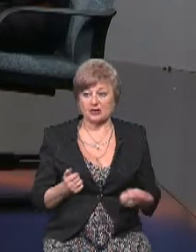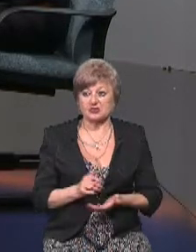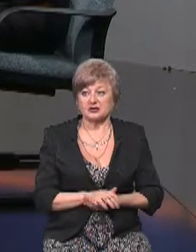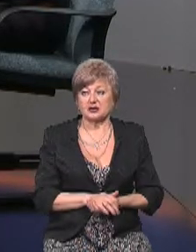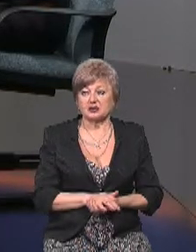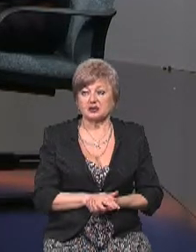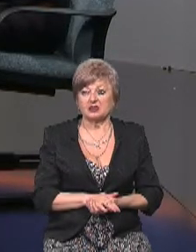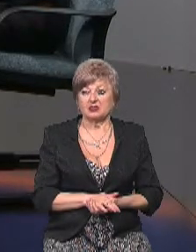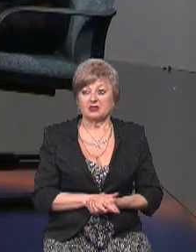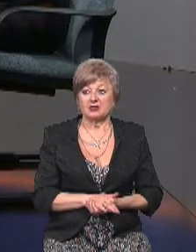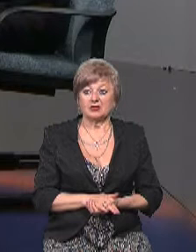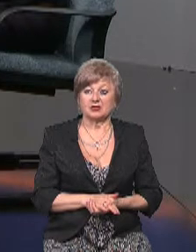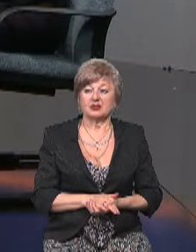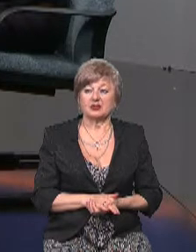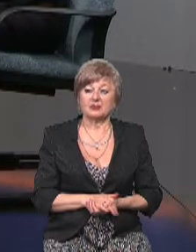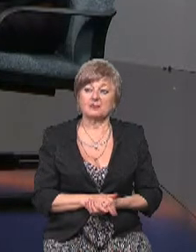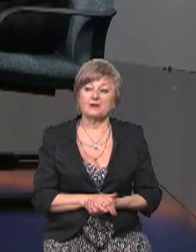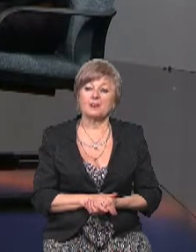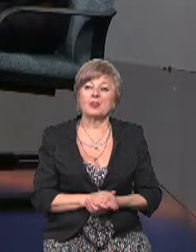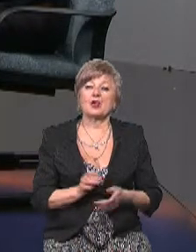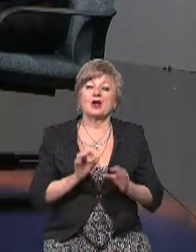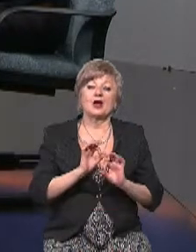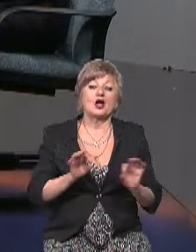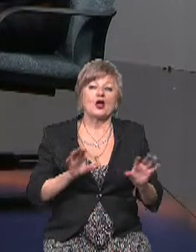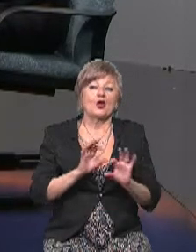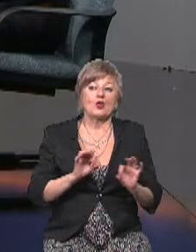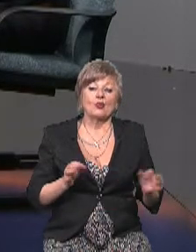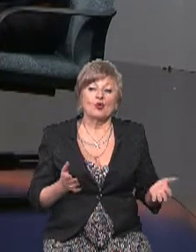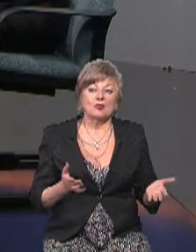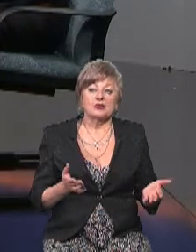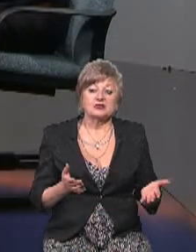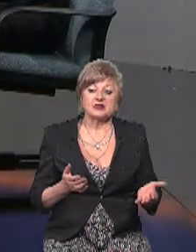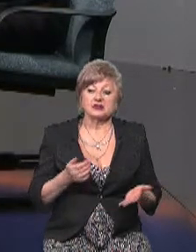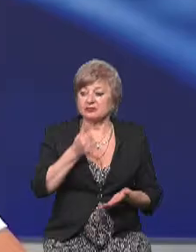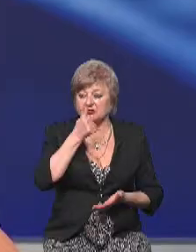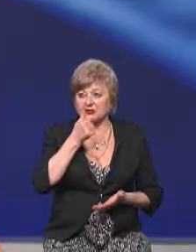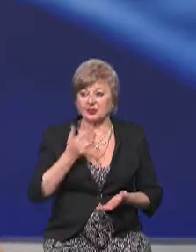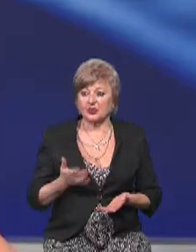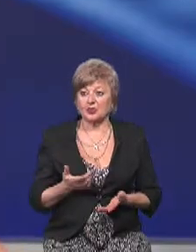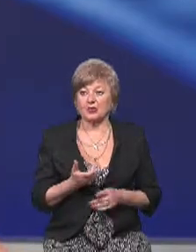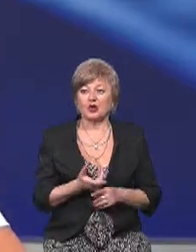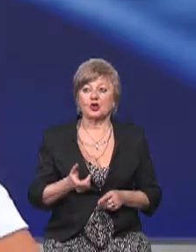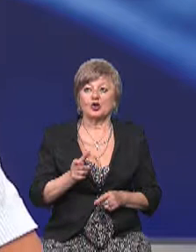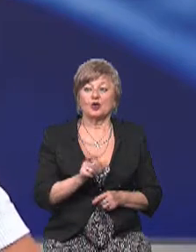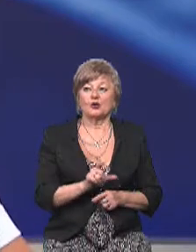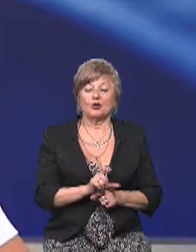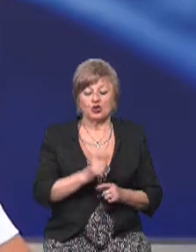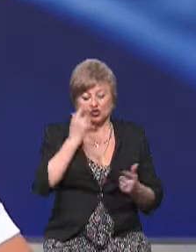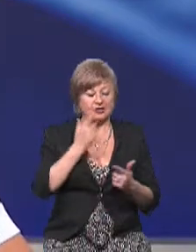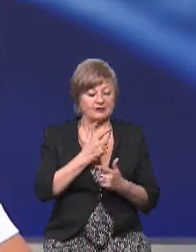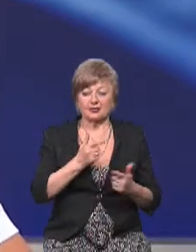Так що? І знову ж таки коментував цю інформацію представник «Автоєвросили». Більше такої